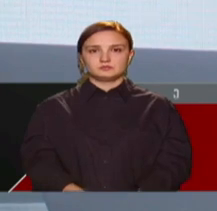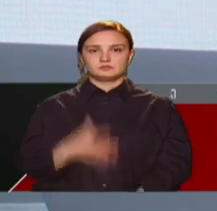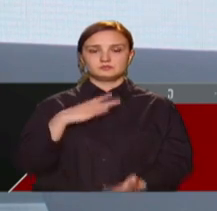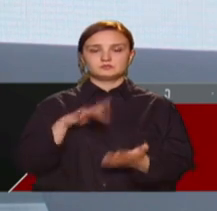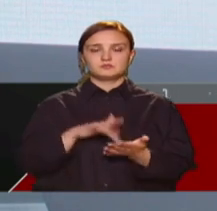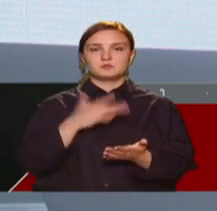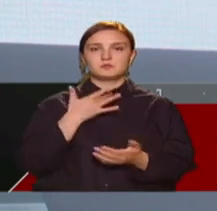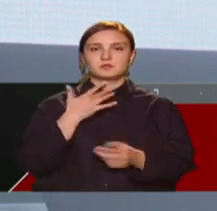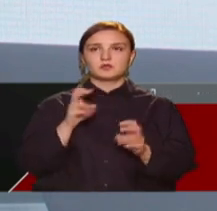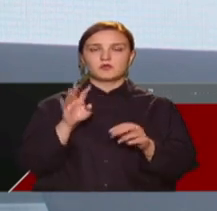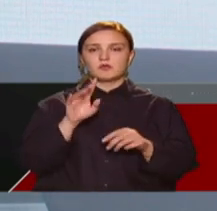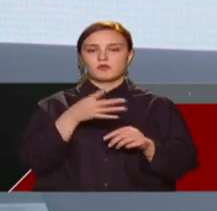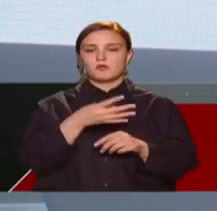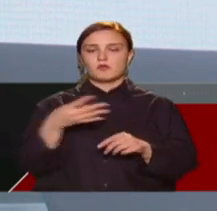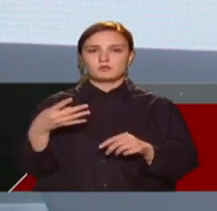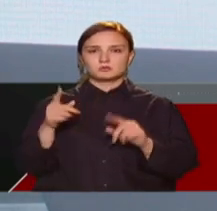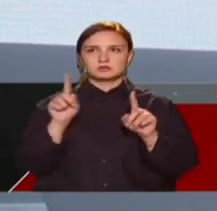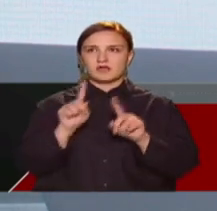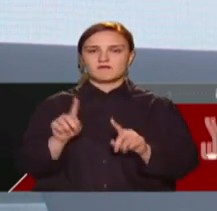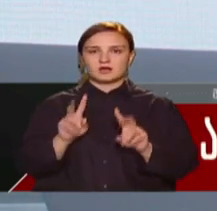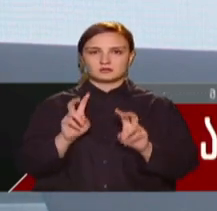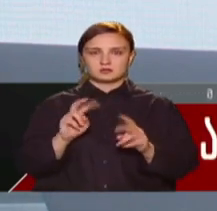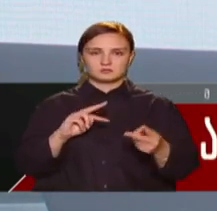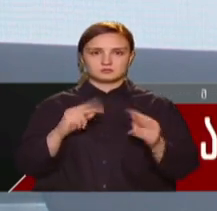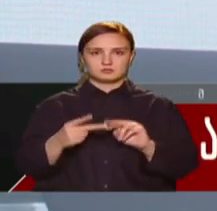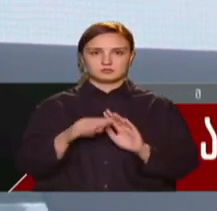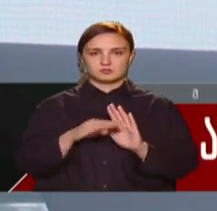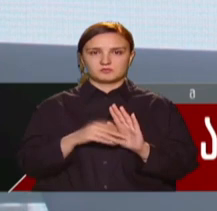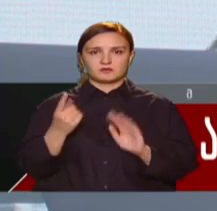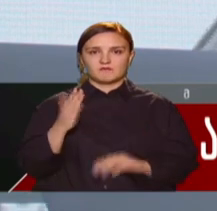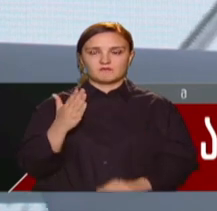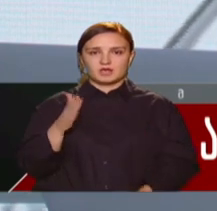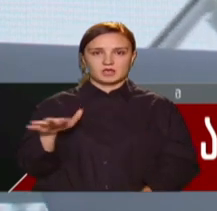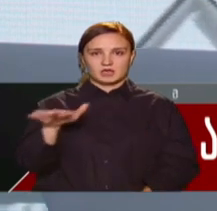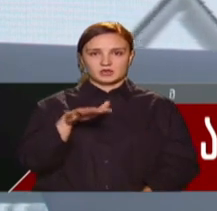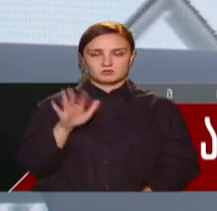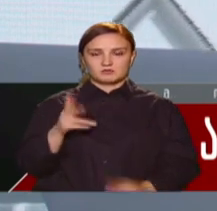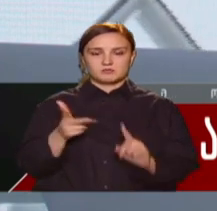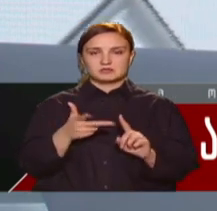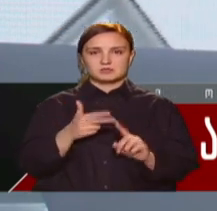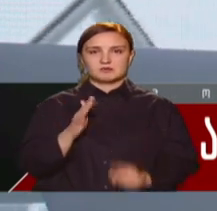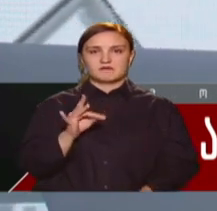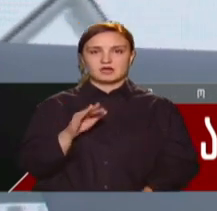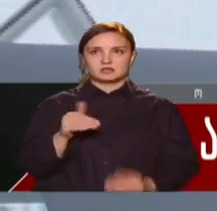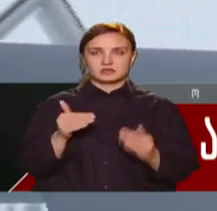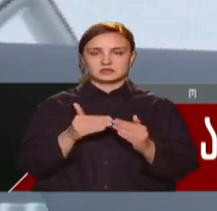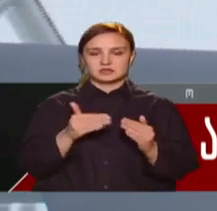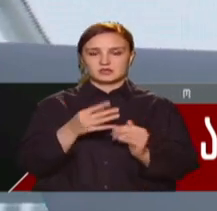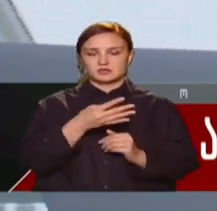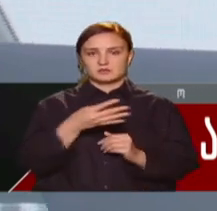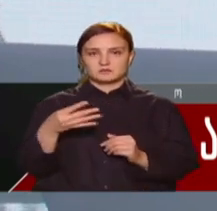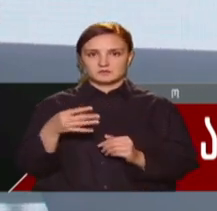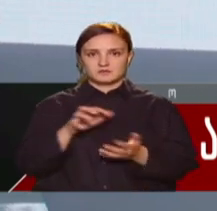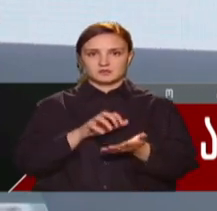თბილისის მერია მავარიული კორპუსების ჩანაცვლების პროგრამა დაიწყო. პირველი პროექტი ვარკეთილში განხორციელდება. მესამე კვარტალში ავარიული საცხოვრებელი